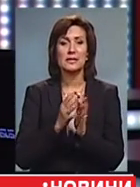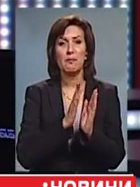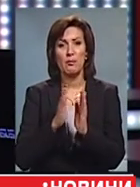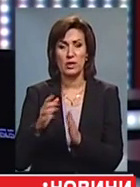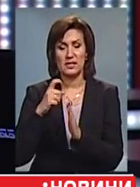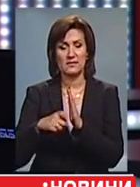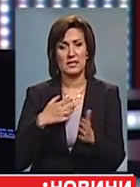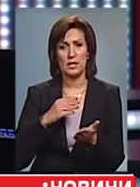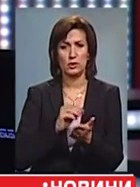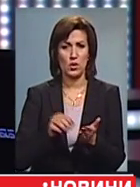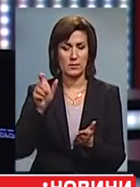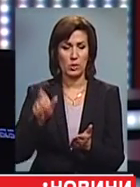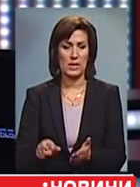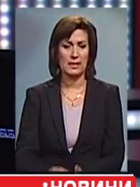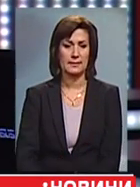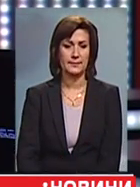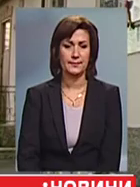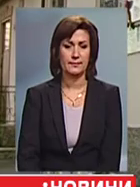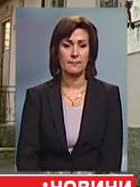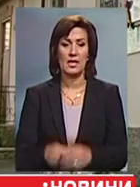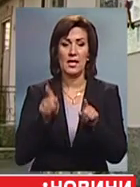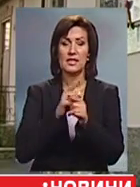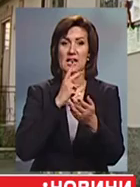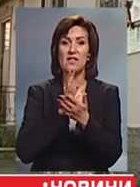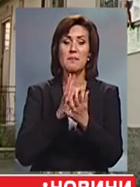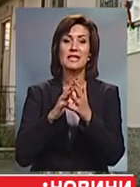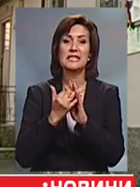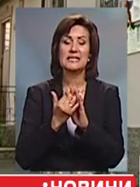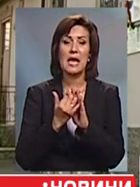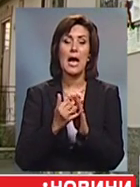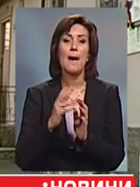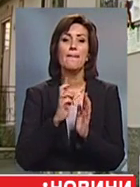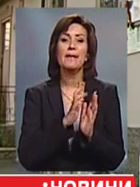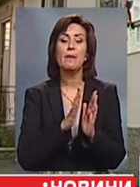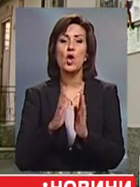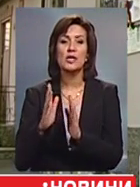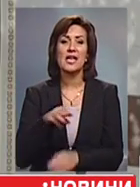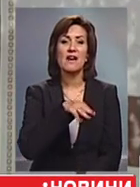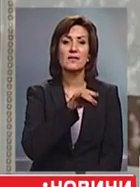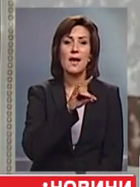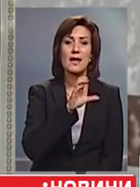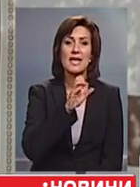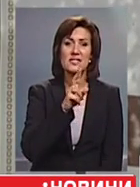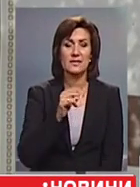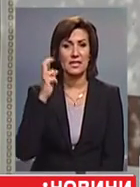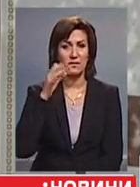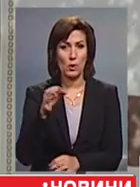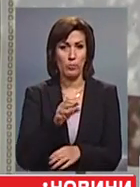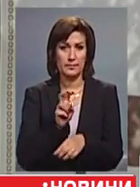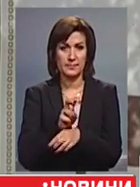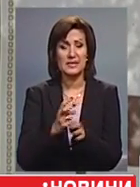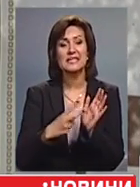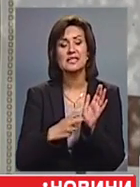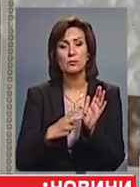бібліотеки, дізнавалася Ксенія Середа. Такий вигляд має сільська бібліотека в Тарасівці Київської області. За місяць її відвідують